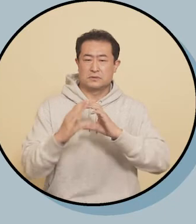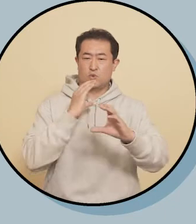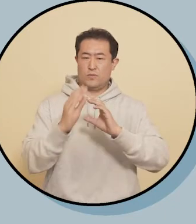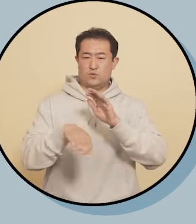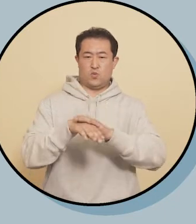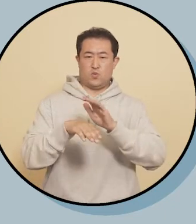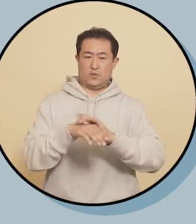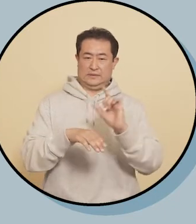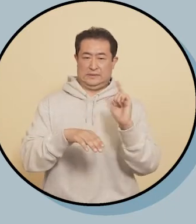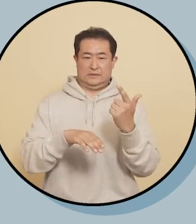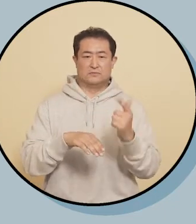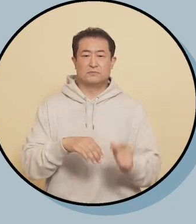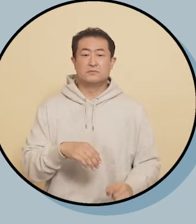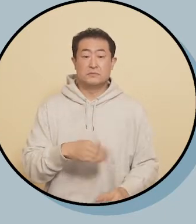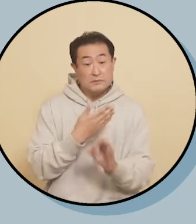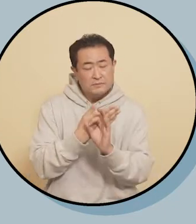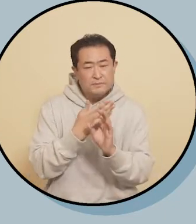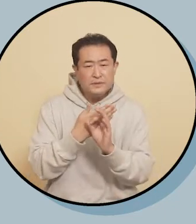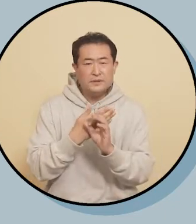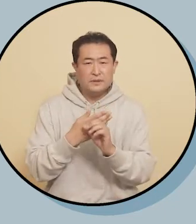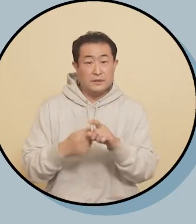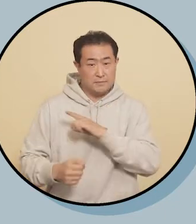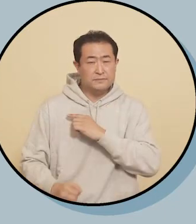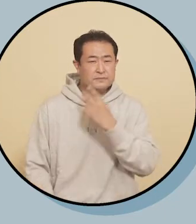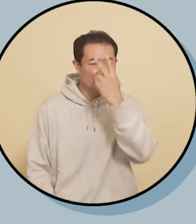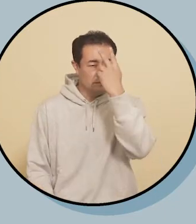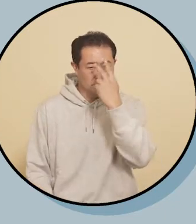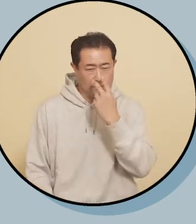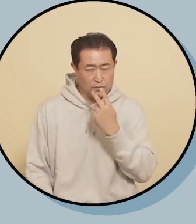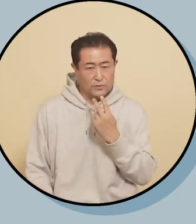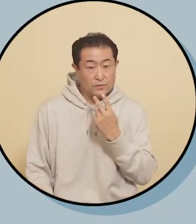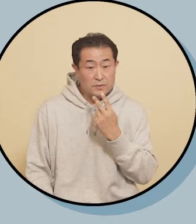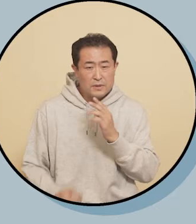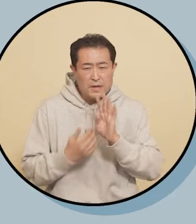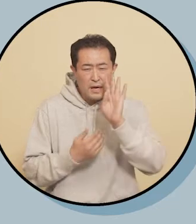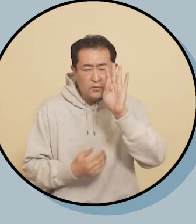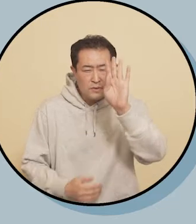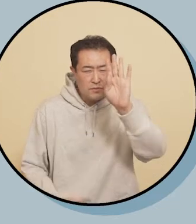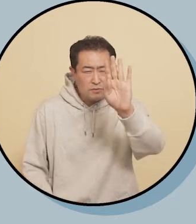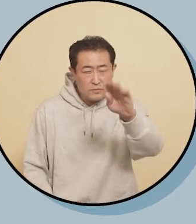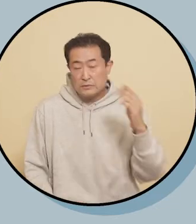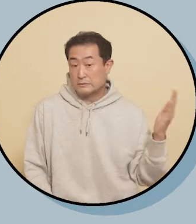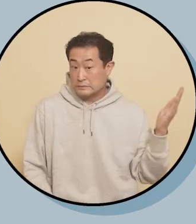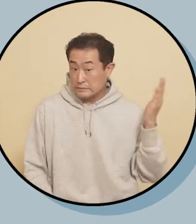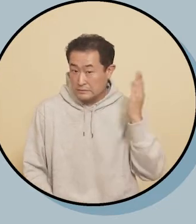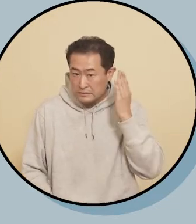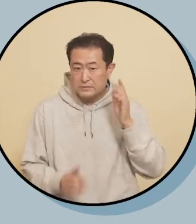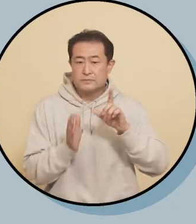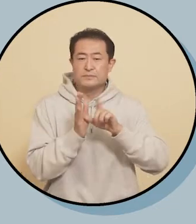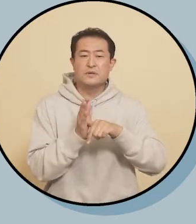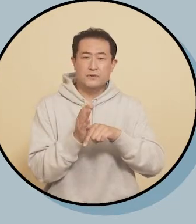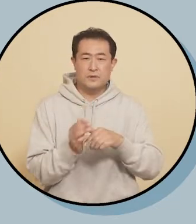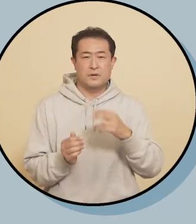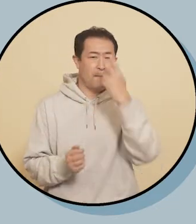変わってくるんですね例えば全く目が見えなくて水でこう言っている状態で生活してきた人が民が聞こえ